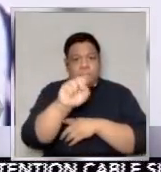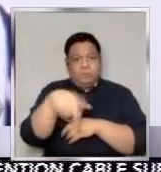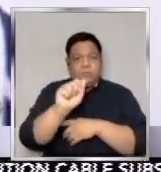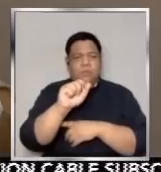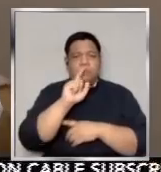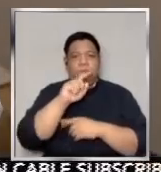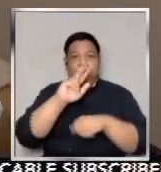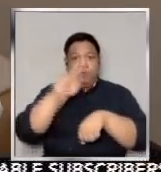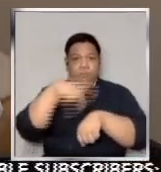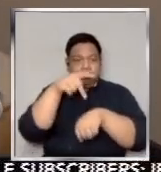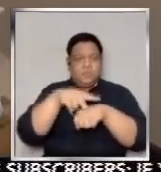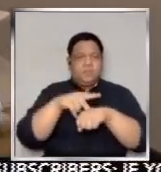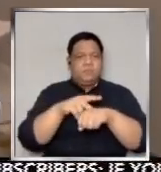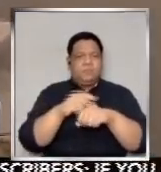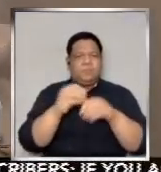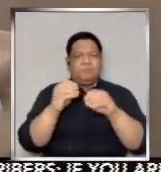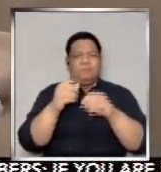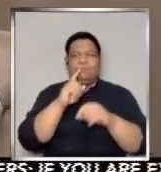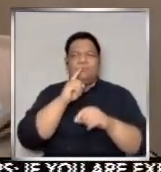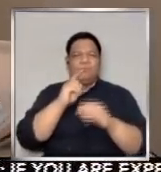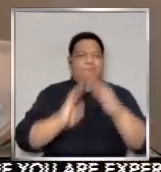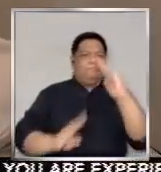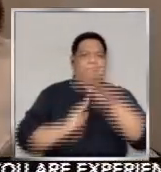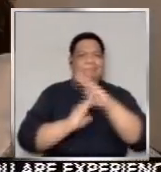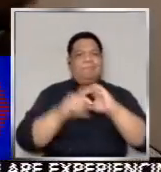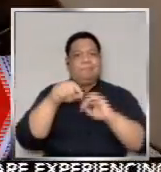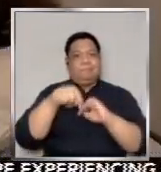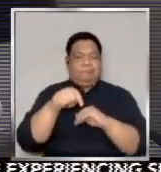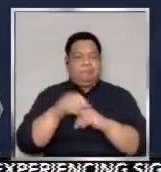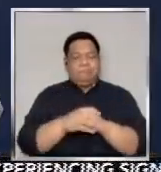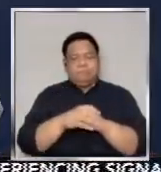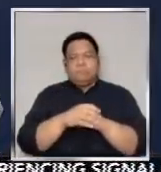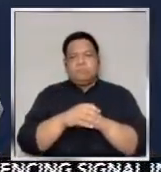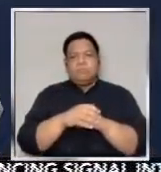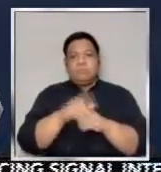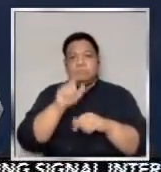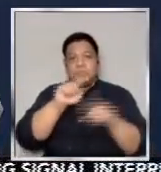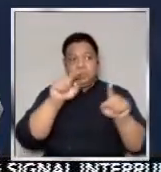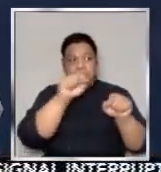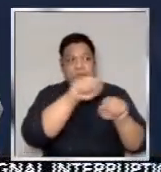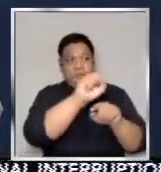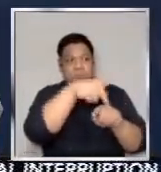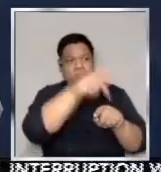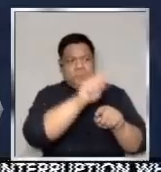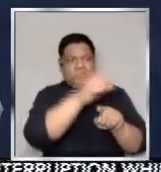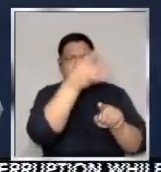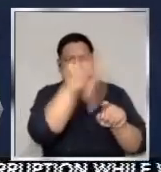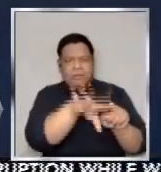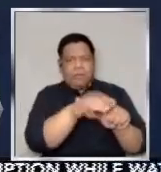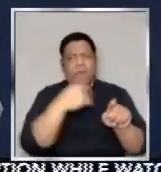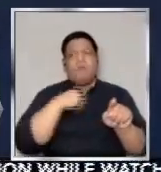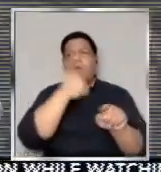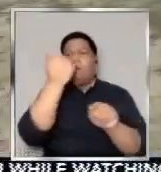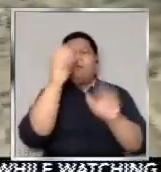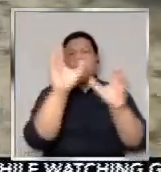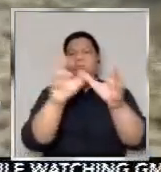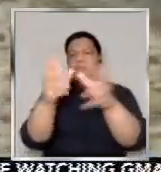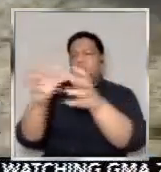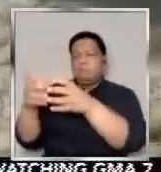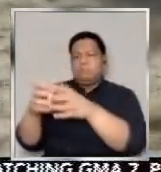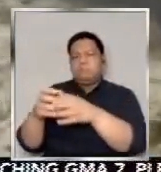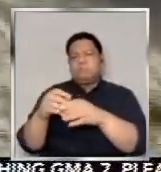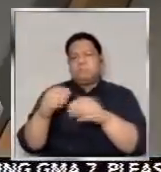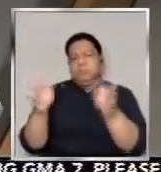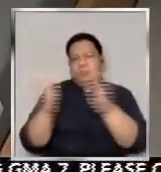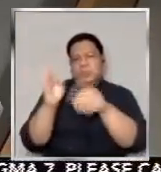pagdating dyan. Pero isa lamang ang sektor na ito sa di makapagtrabaho sa ngayon. Ayon sa DOLE, lubhang apektado rin ang mga micro-enterprises na may kaugnayan